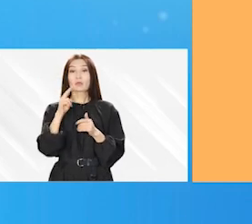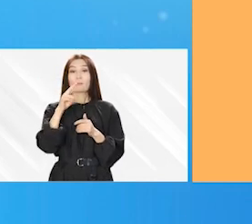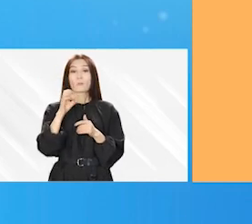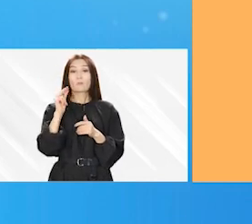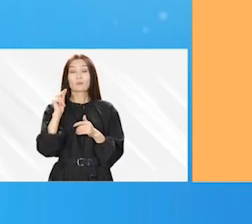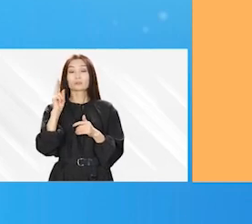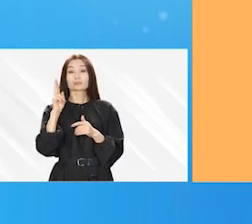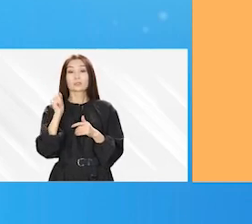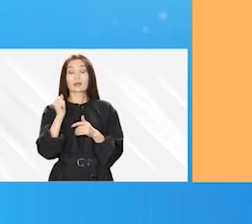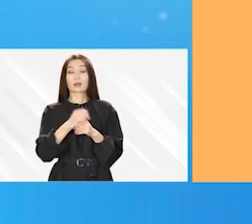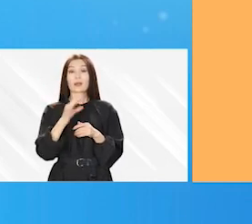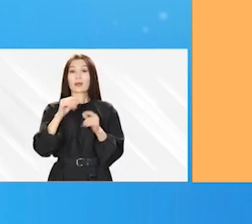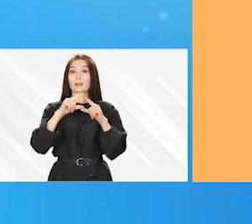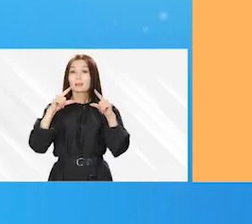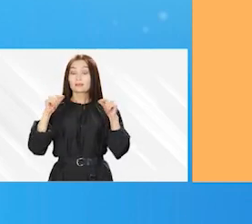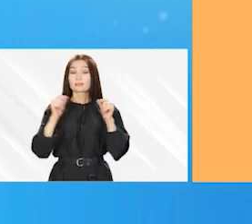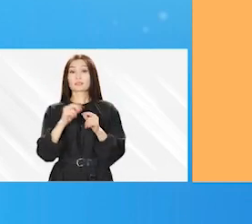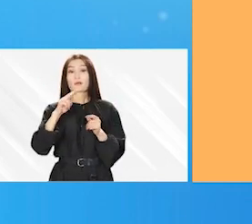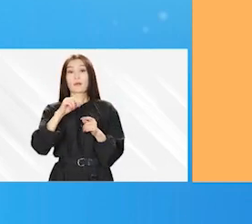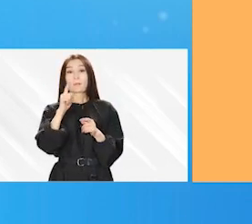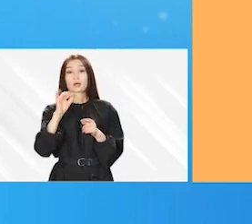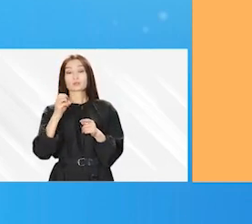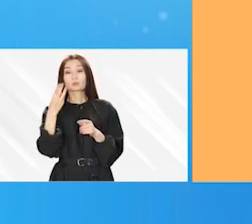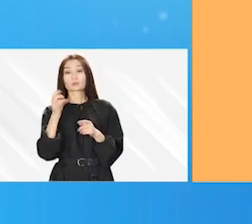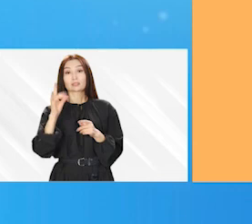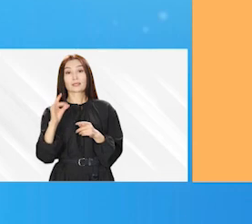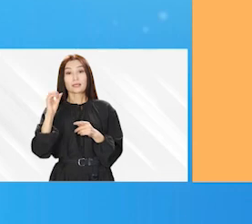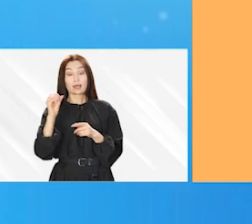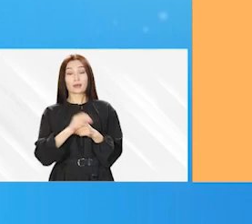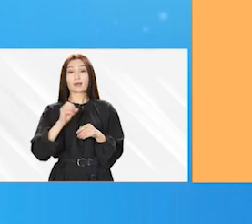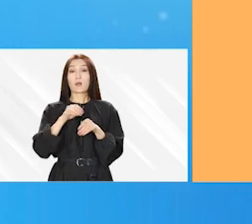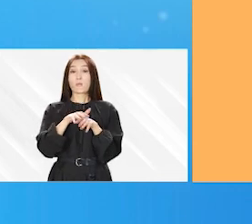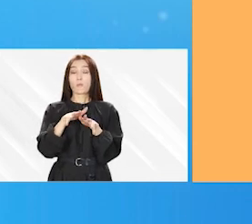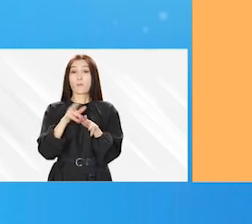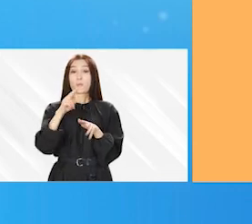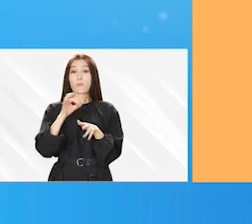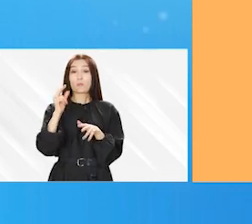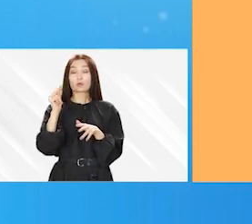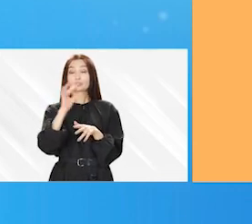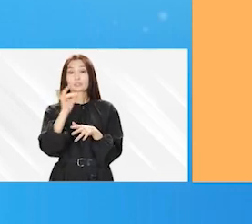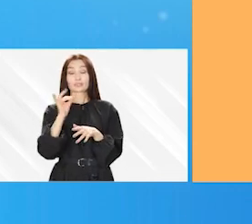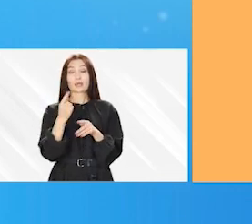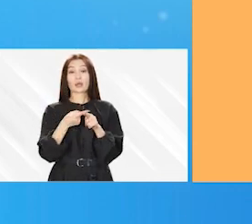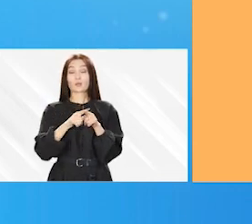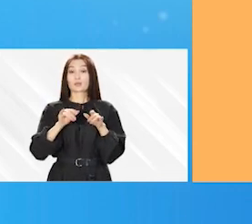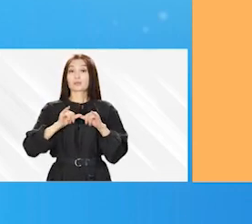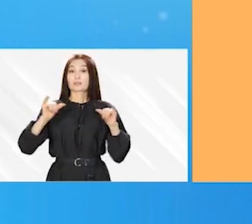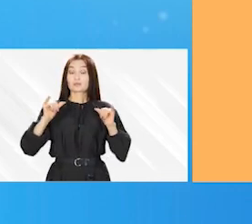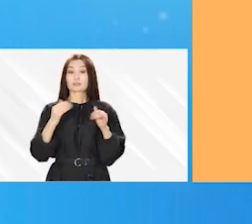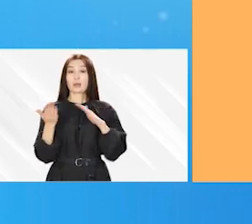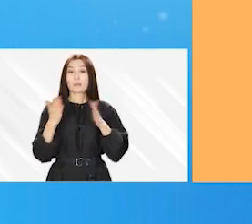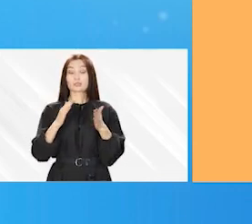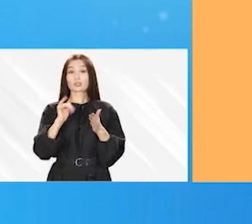в пазухах листьев пазушные почки очки которые развивается не в пазухе листа на